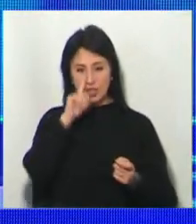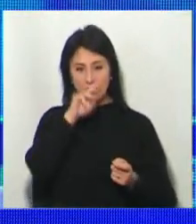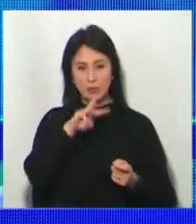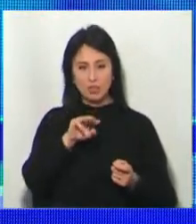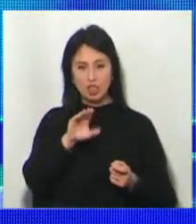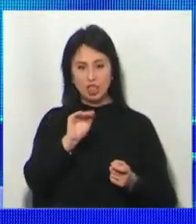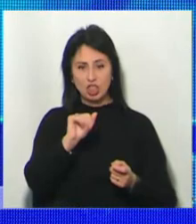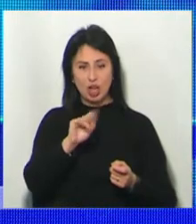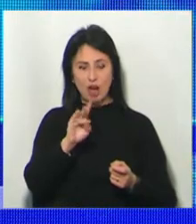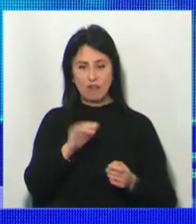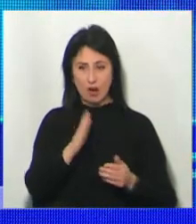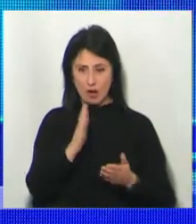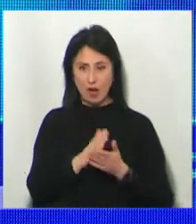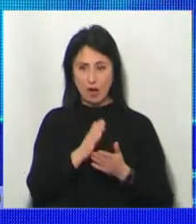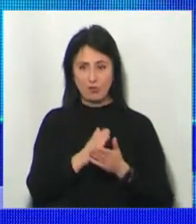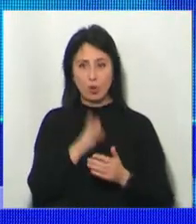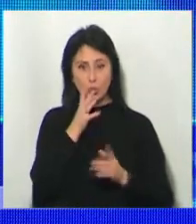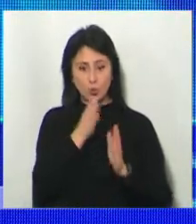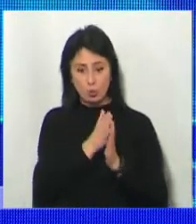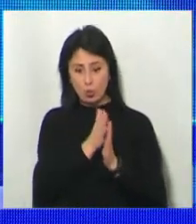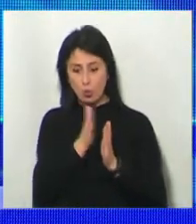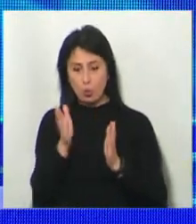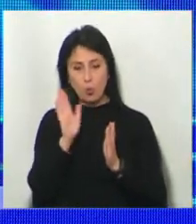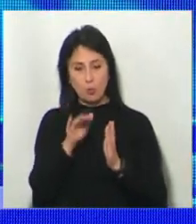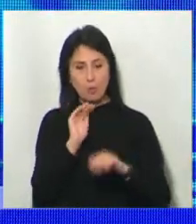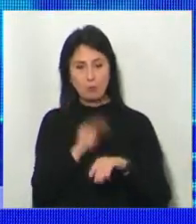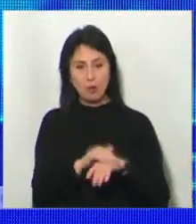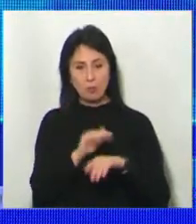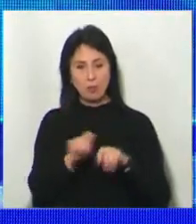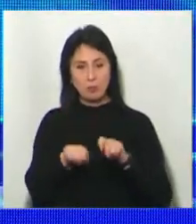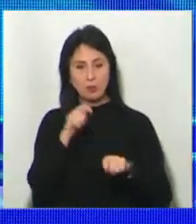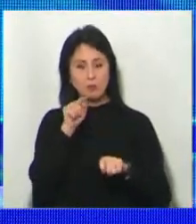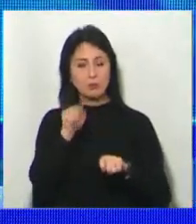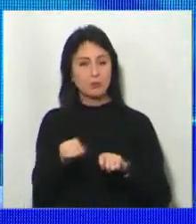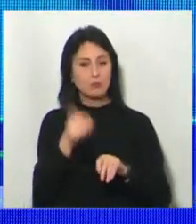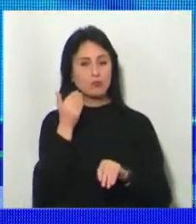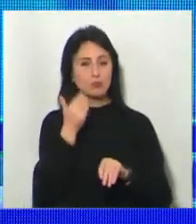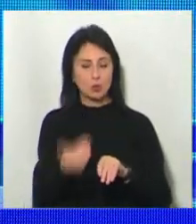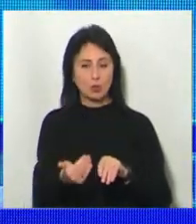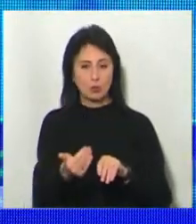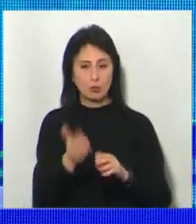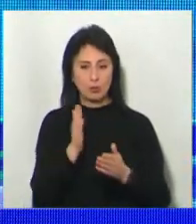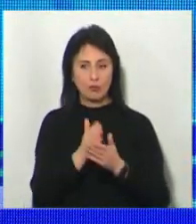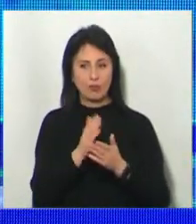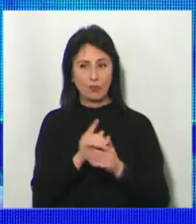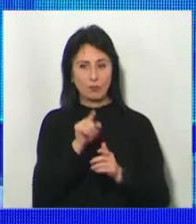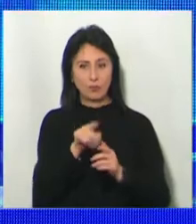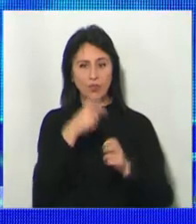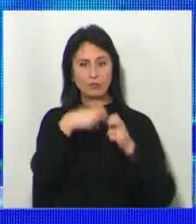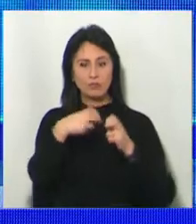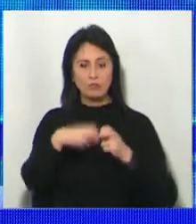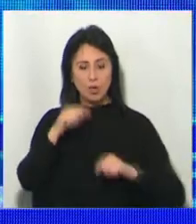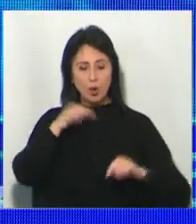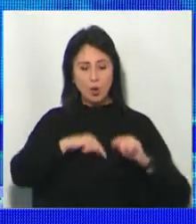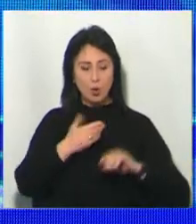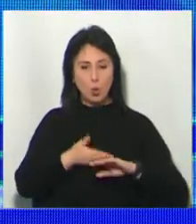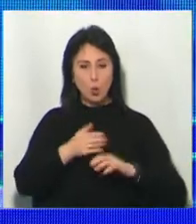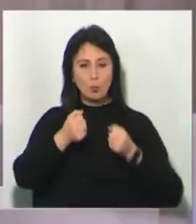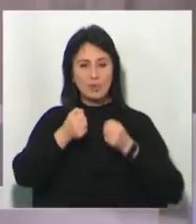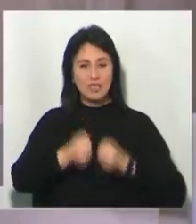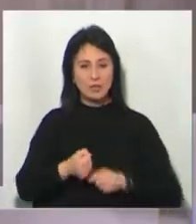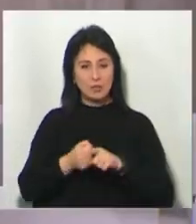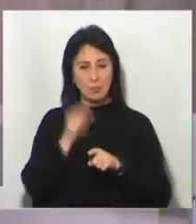კიდევ წამოგვეწია ეგ გადის დრო და უფრო და უფრო მეტი ბრალეულობა მიდის აი ამ